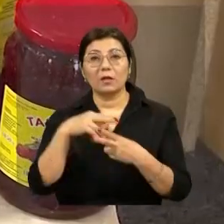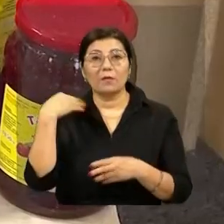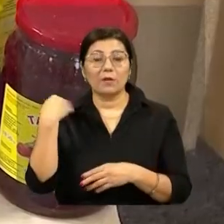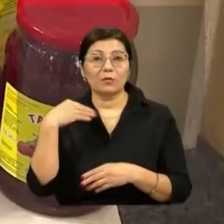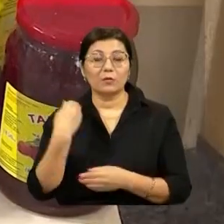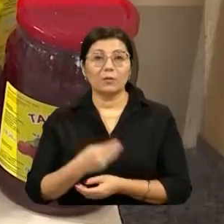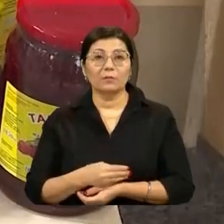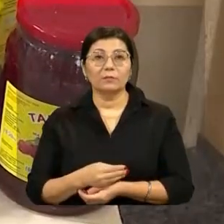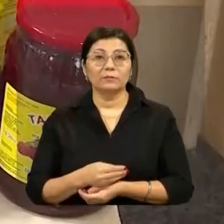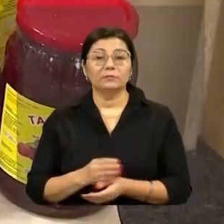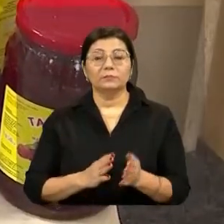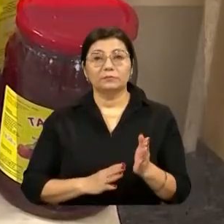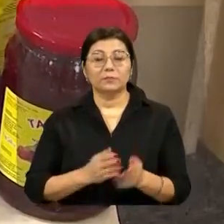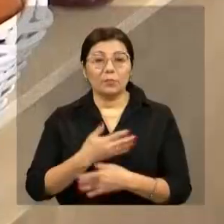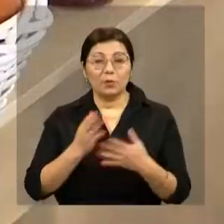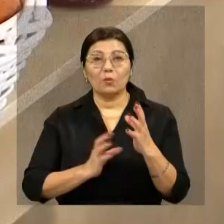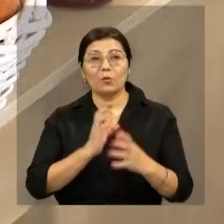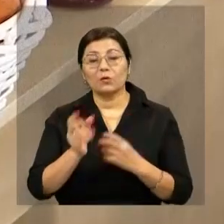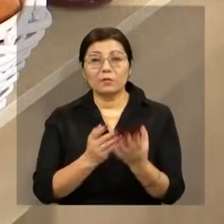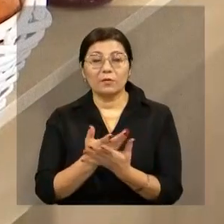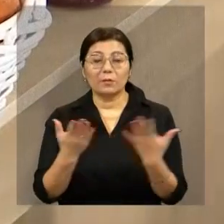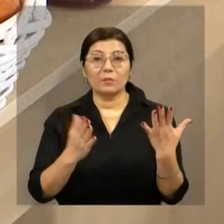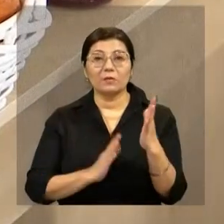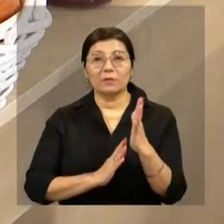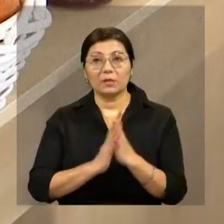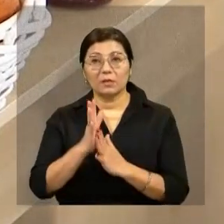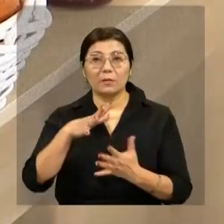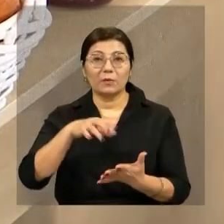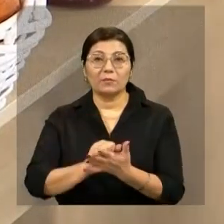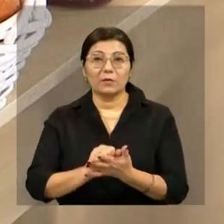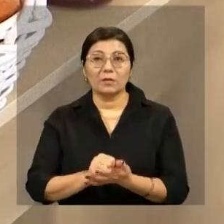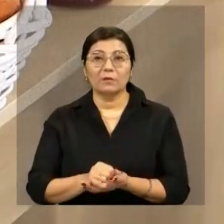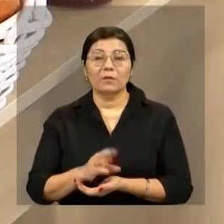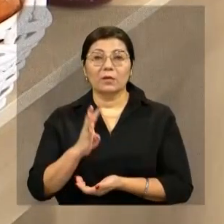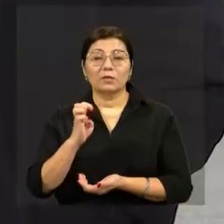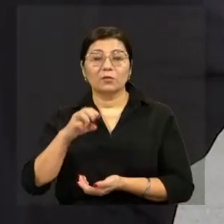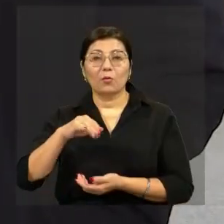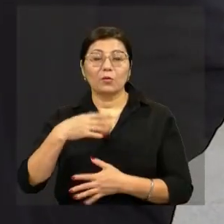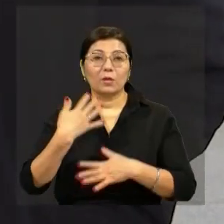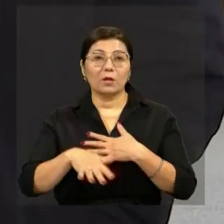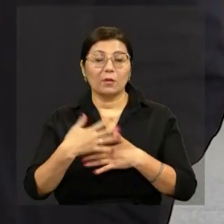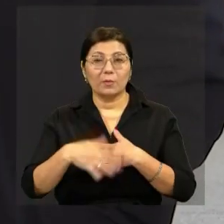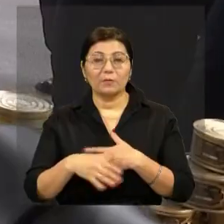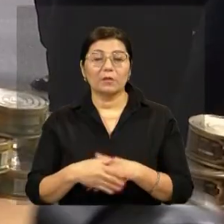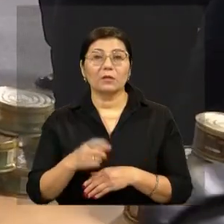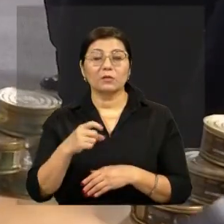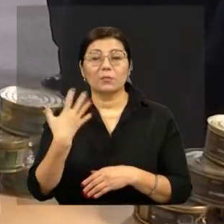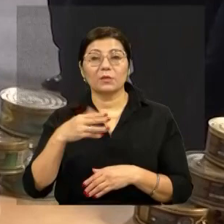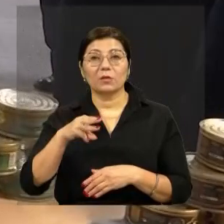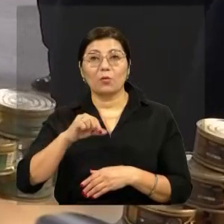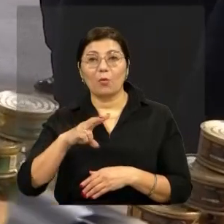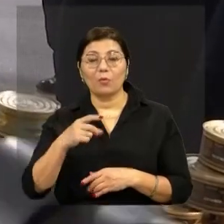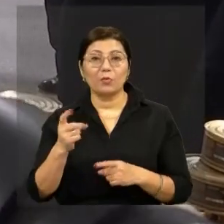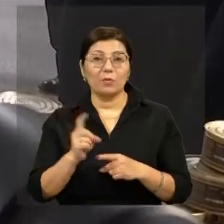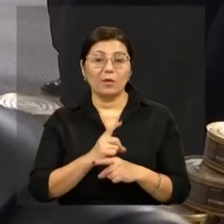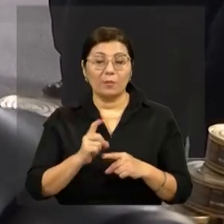вот капусту, морковку. Став фонд Актюбинской области в этом году положили 400 тонн капусты, 150 тонн морковки. Акиматас